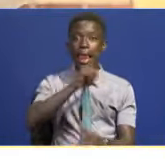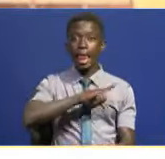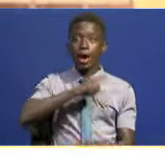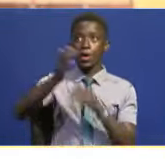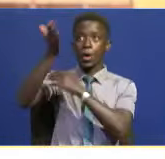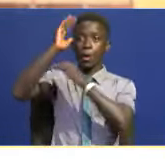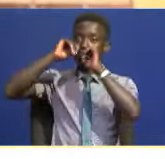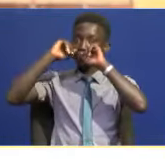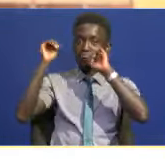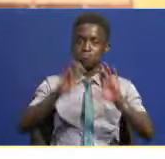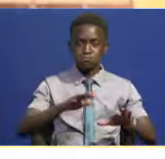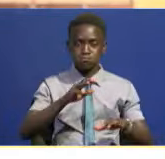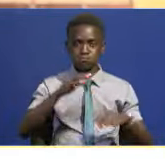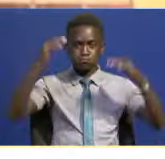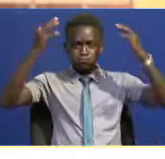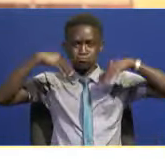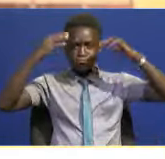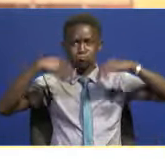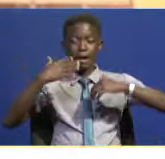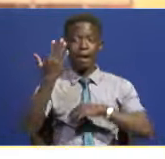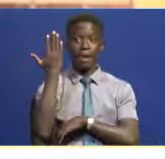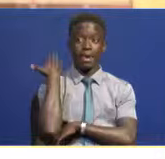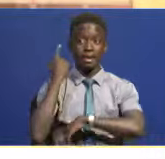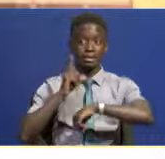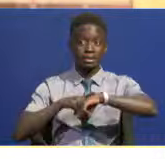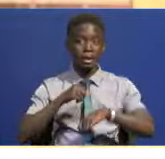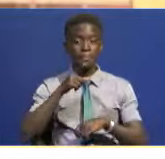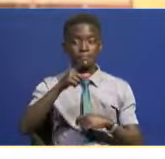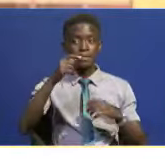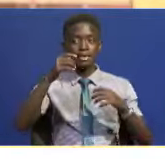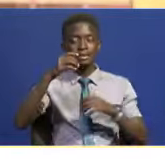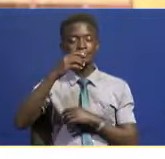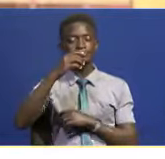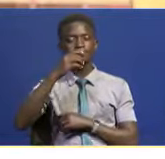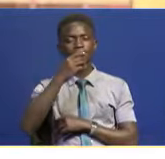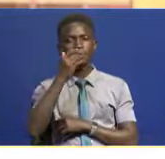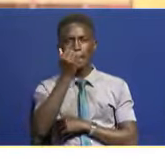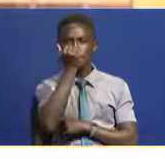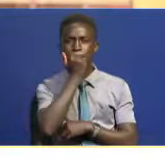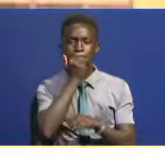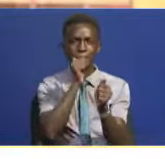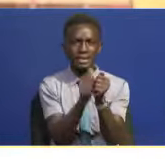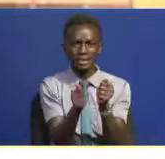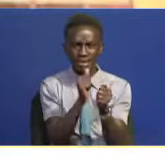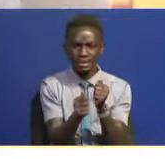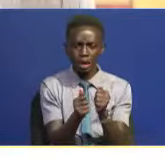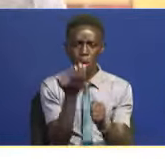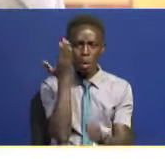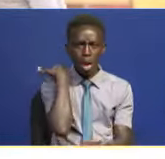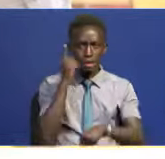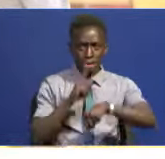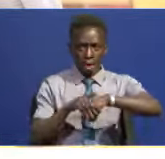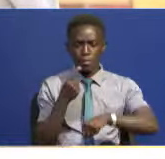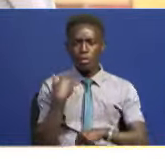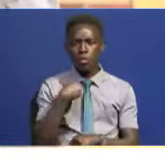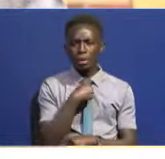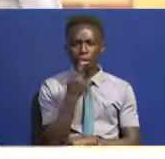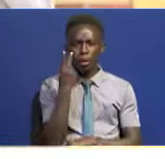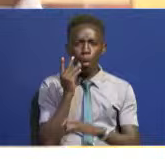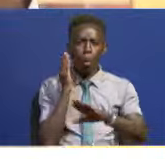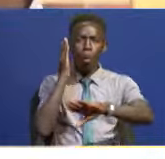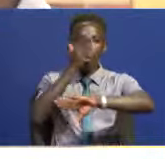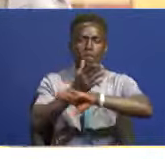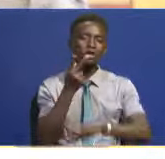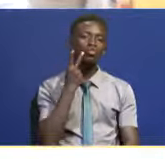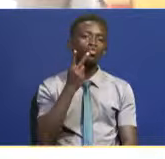from last season ya mahidi, last season, tuliweza kuona ya kwamba over 200,000 more